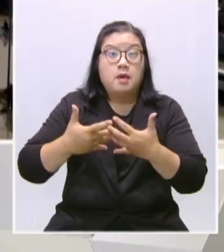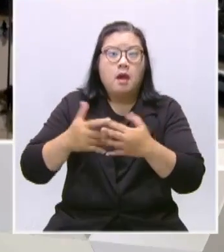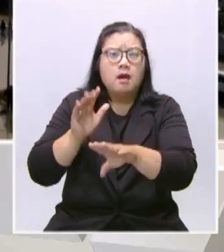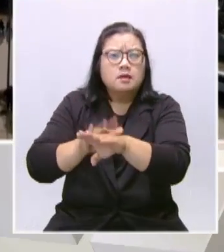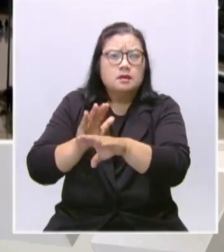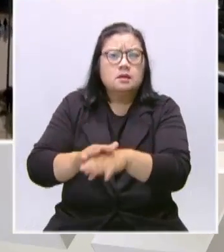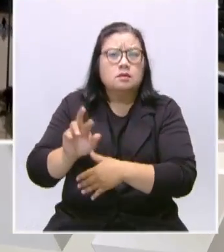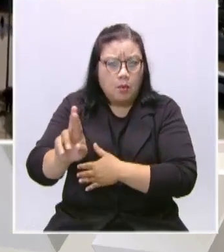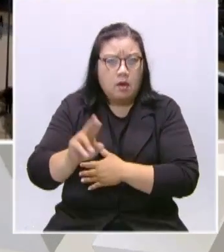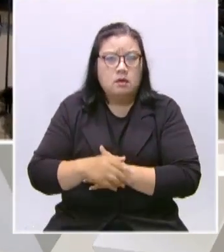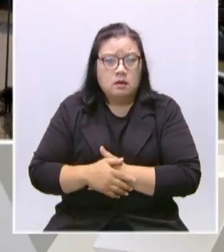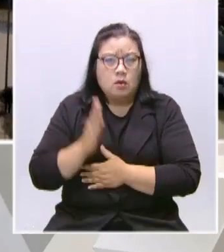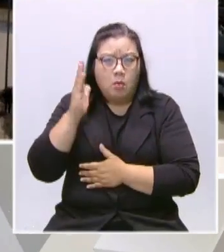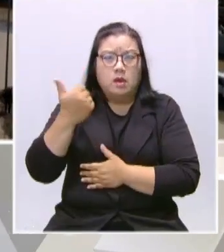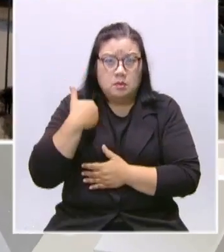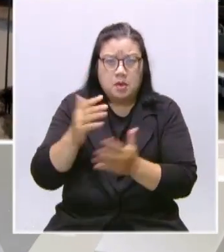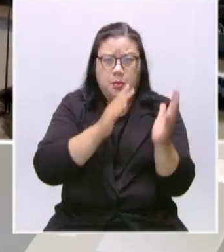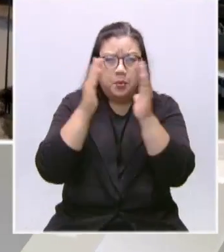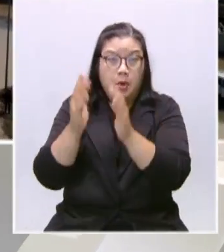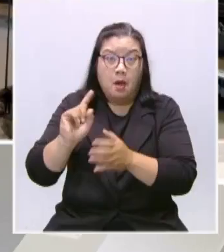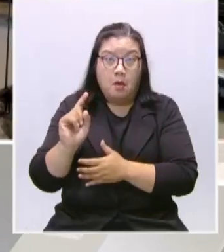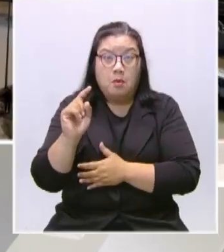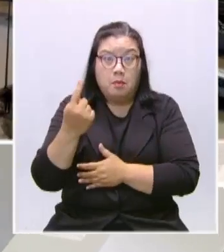้ระวังเตรยมพ้มรบมือกับพยุรรอกให